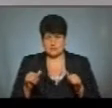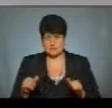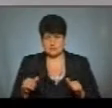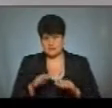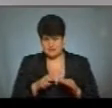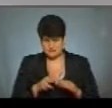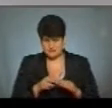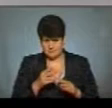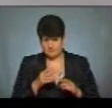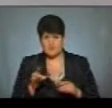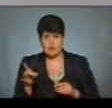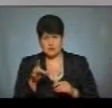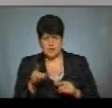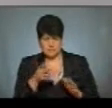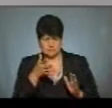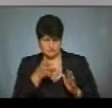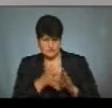розрізі, за